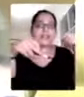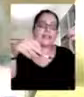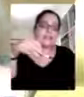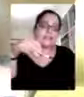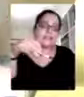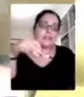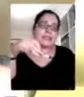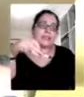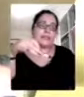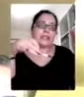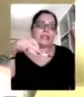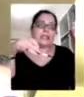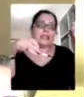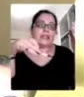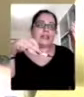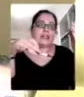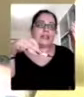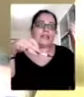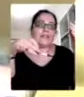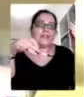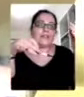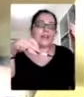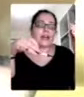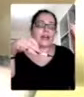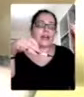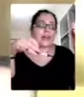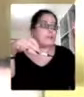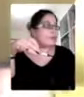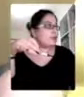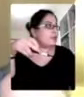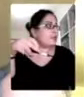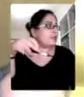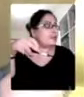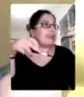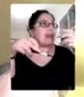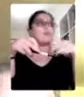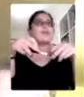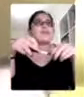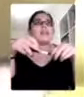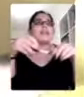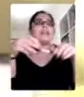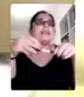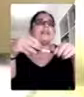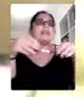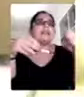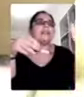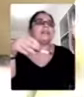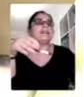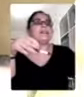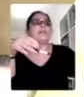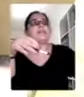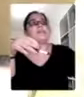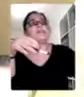şey kek tabakası değil. Ve hani bunu mesela şu anda